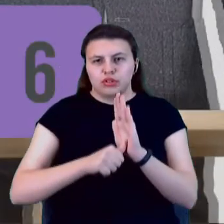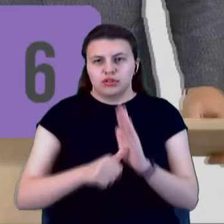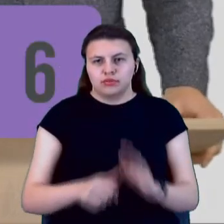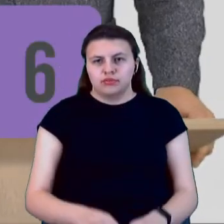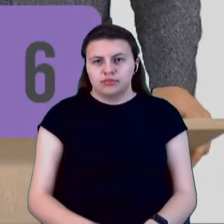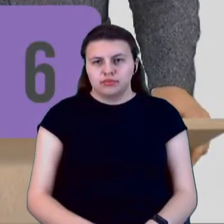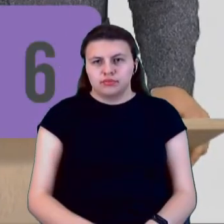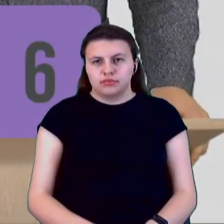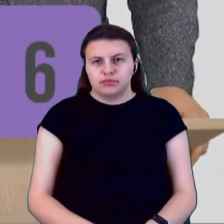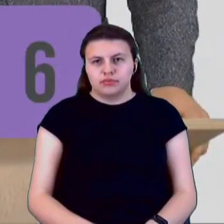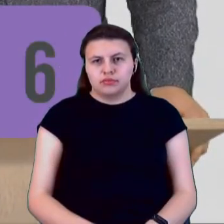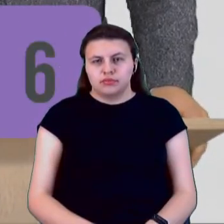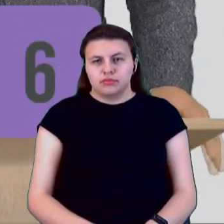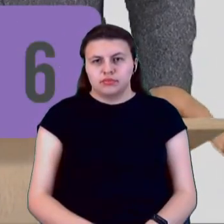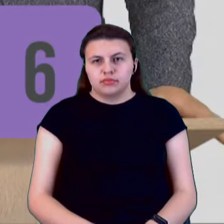чіпаємо.